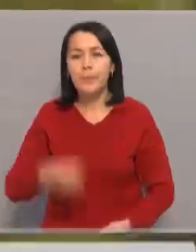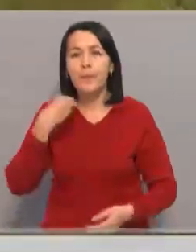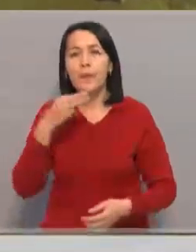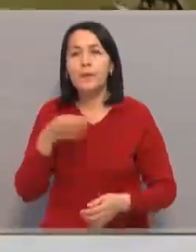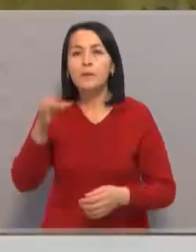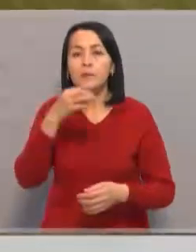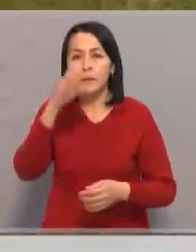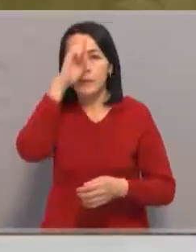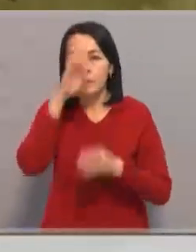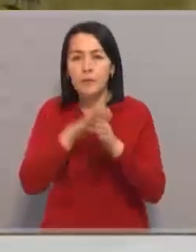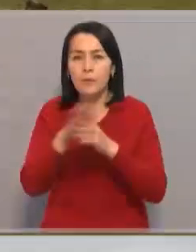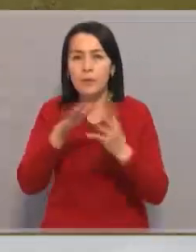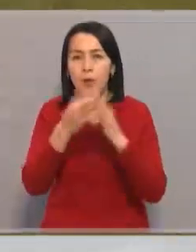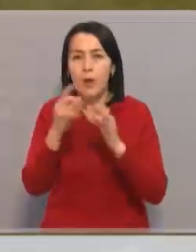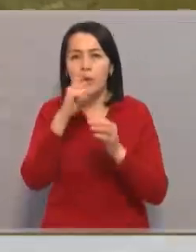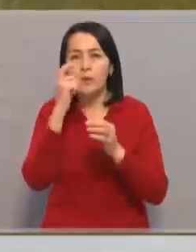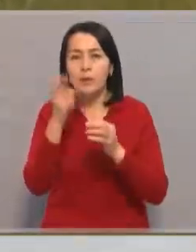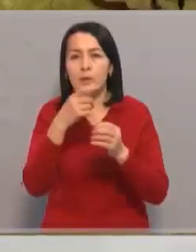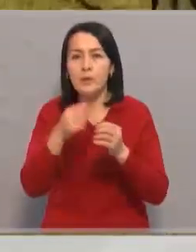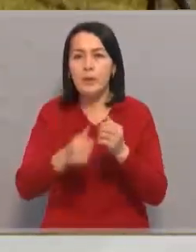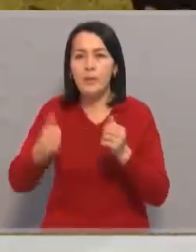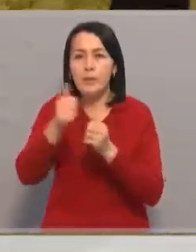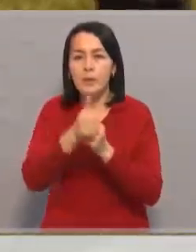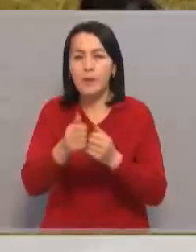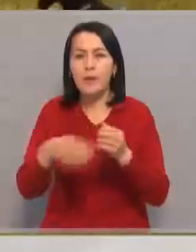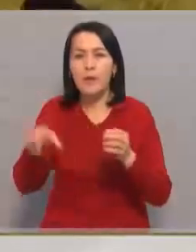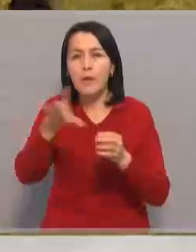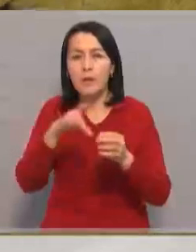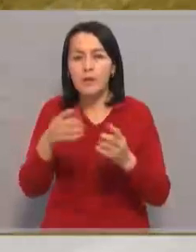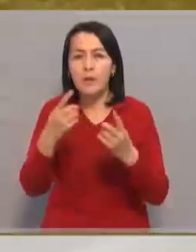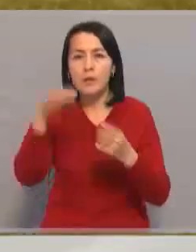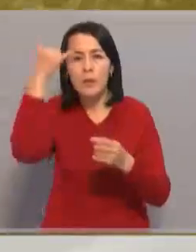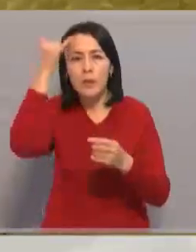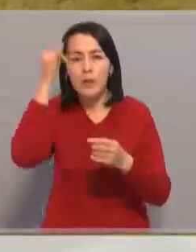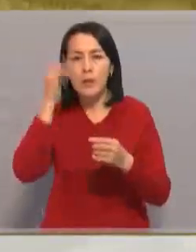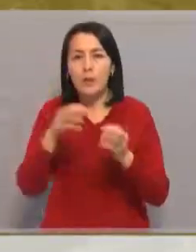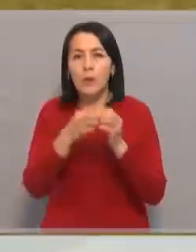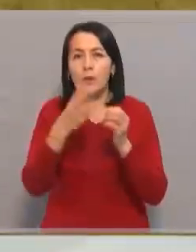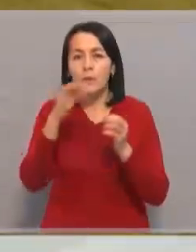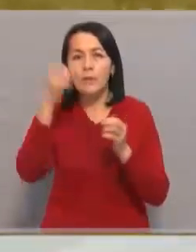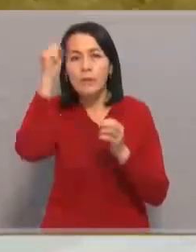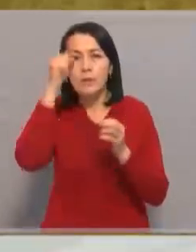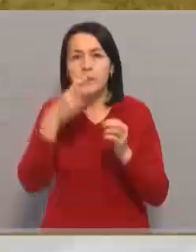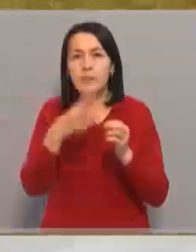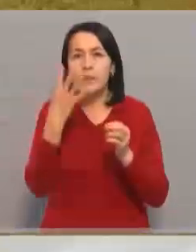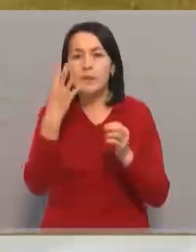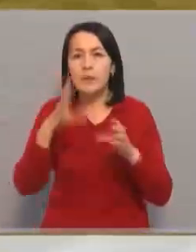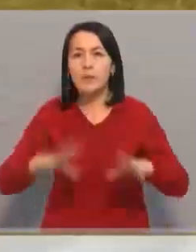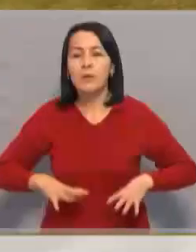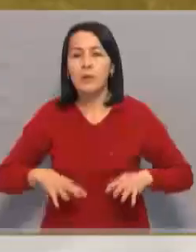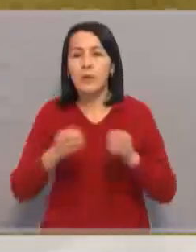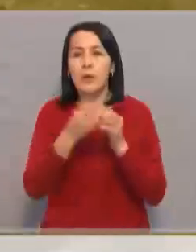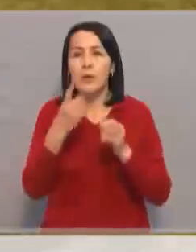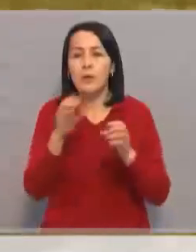Түркістан облысы еліміз бойынша ауыл шаруашылығында жетекші орында. Республикадағы ірі қара малдың 13%, ұсақ малдың 24%,